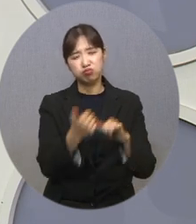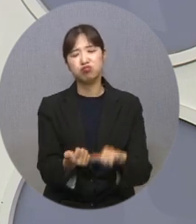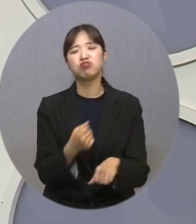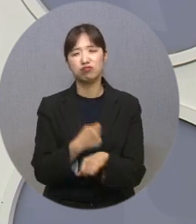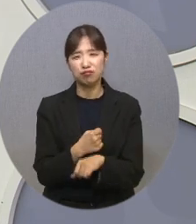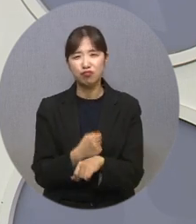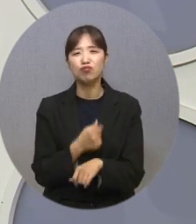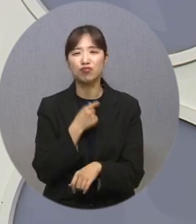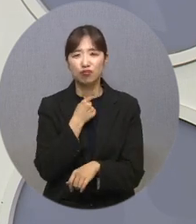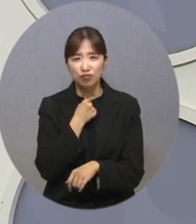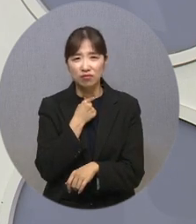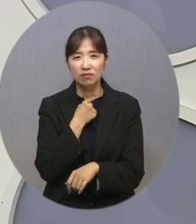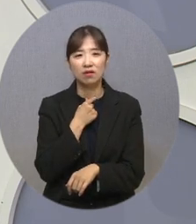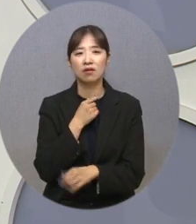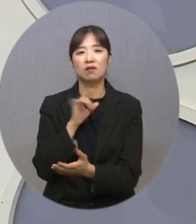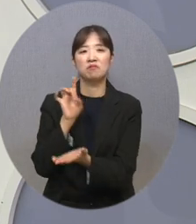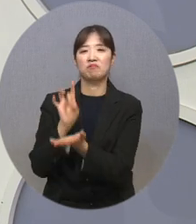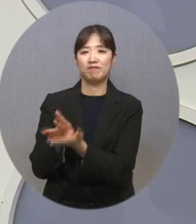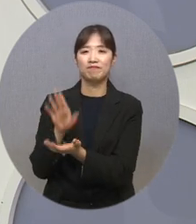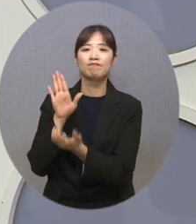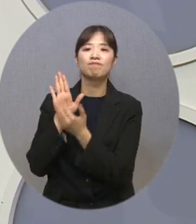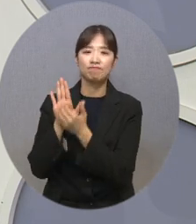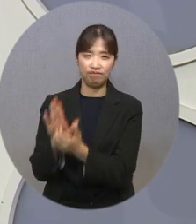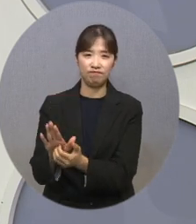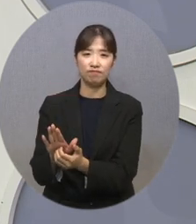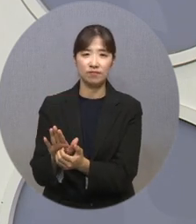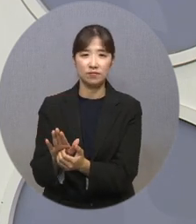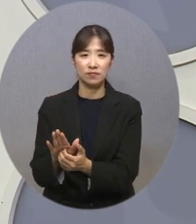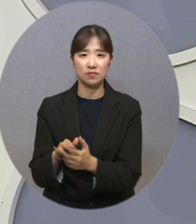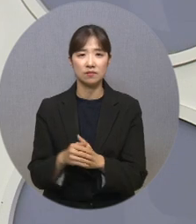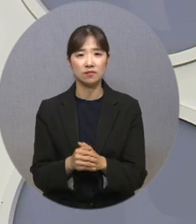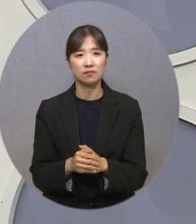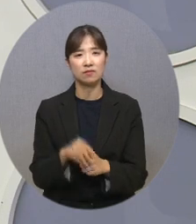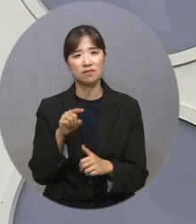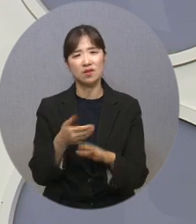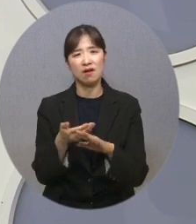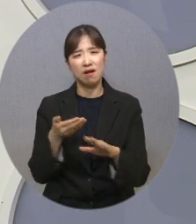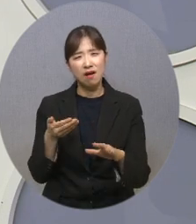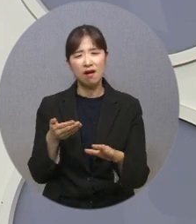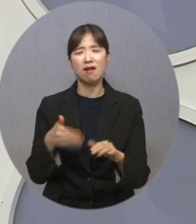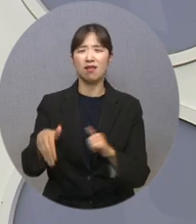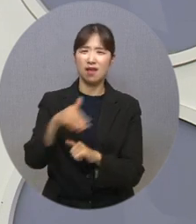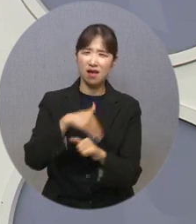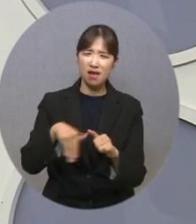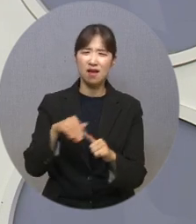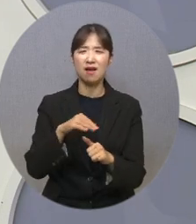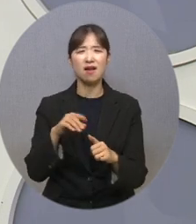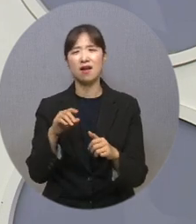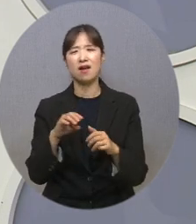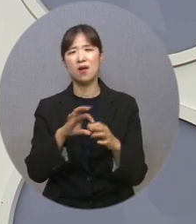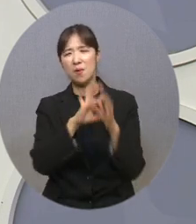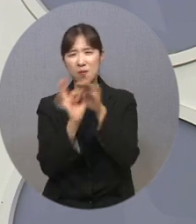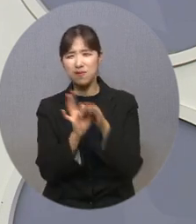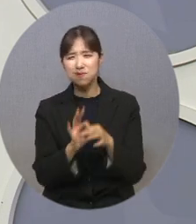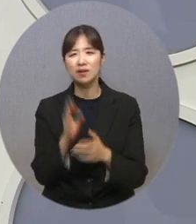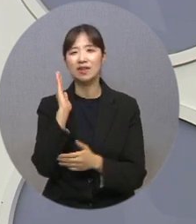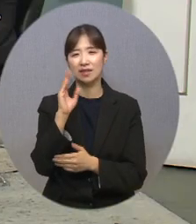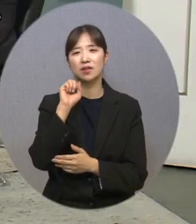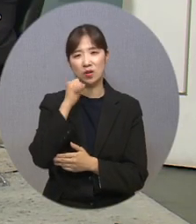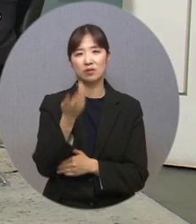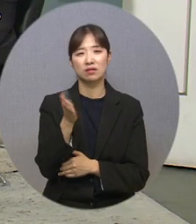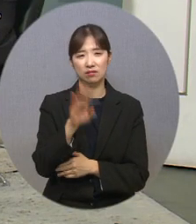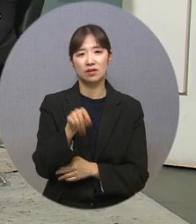영혼을 눕겠다, 거절했어요. 못 들어오겠어요. 그 저간의 사정은 여기서 짧은 시간에 얘기할 그렇지. 수 없겠습니다만 네.